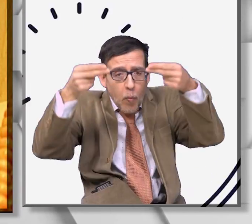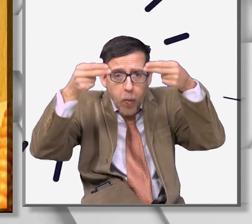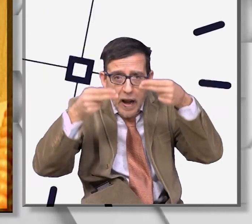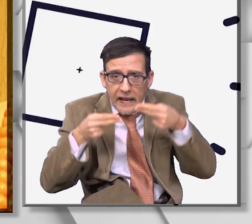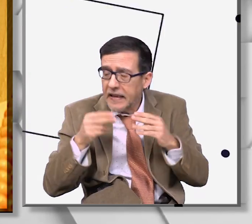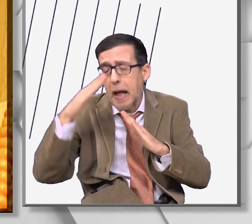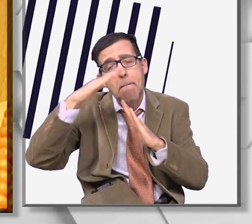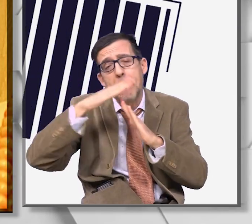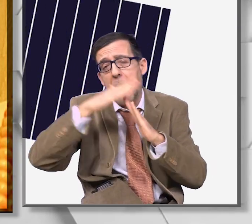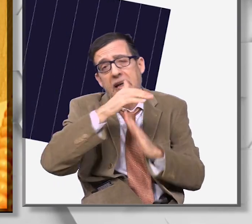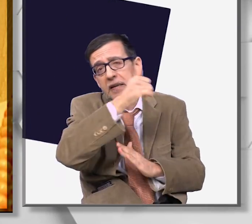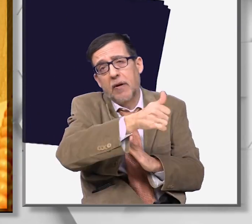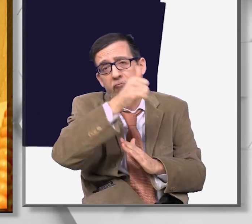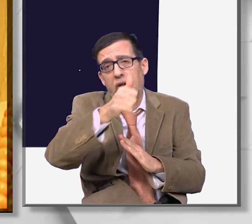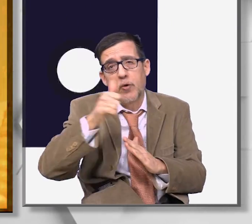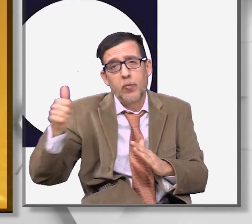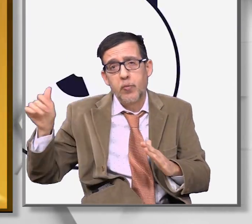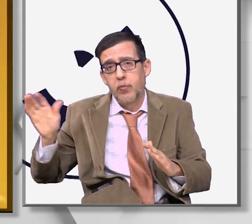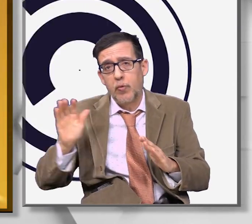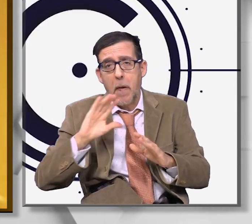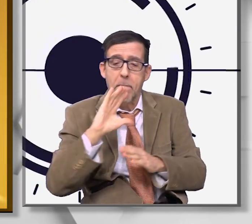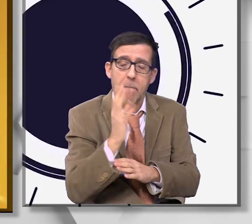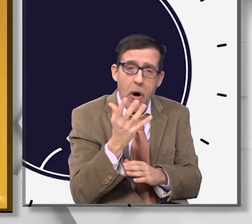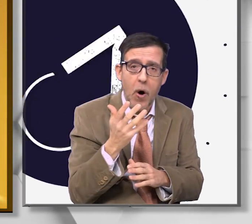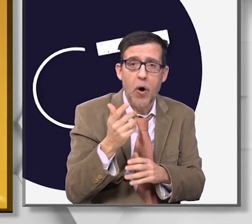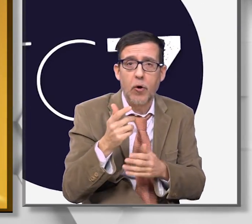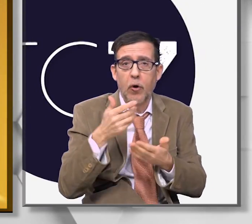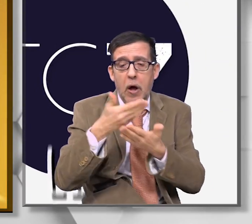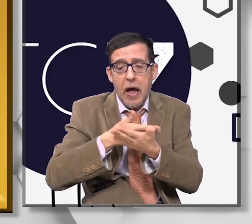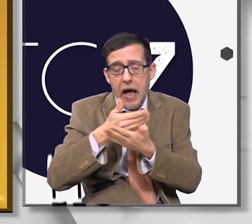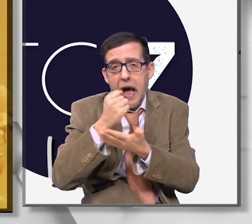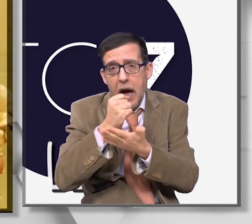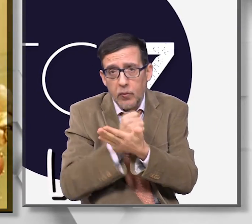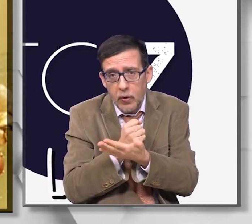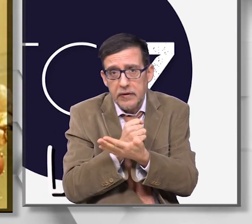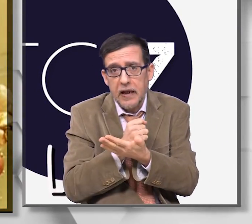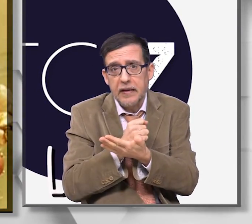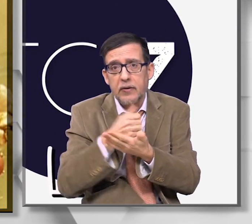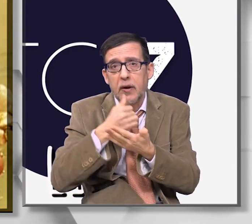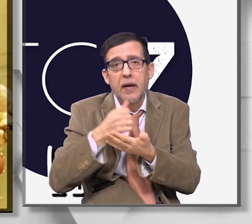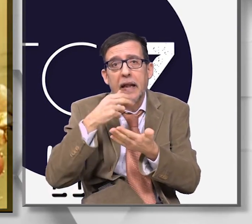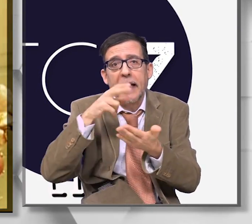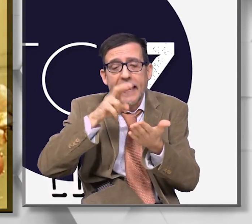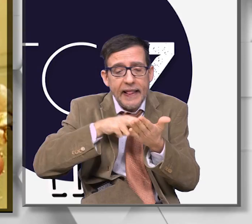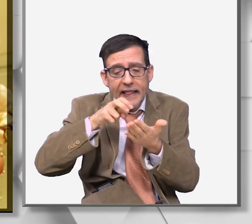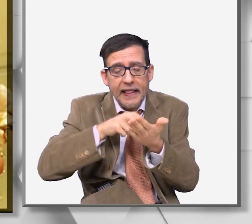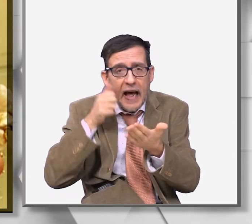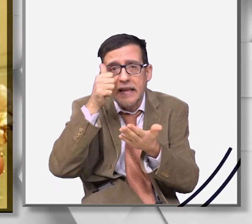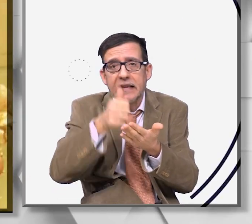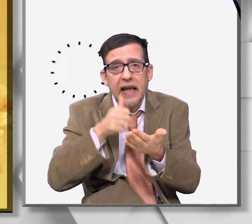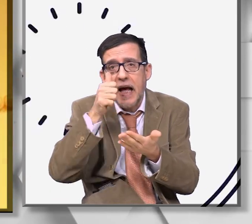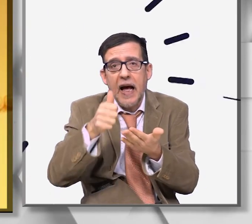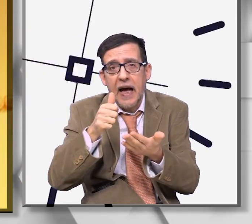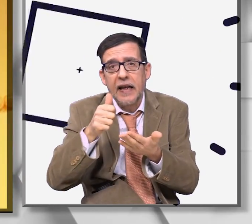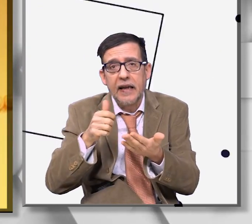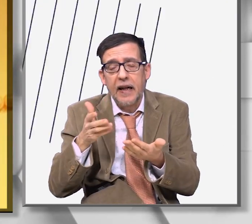corallo che può essere pescato a giornalmente le modalità per il rilascio dell'autorizzazione e l'importo della tassa annua dovuta per il rilascio della licenza